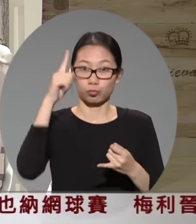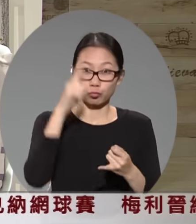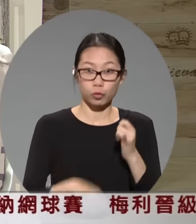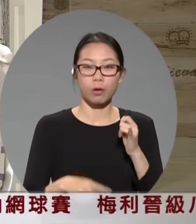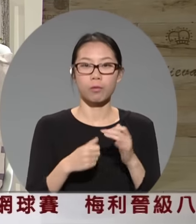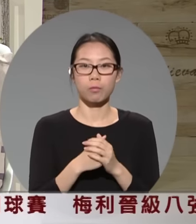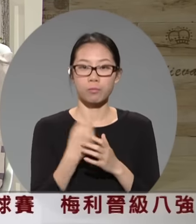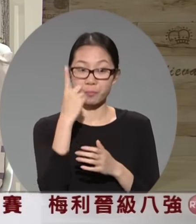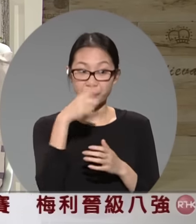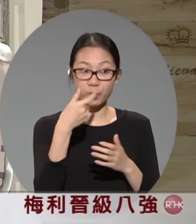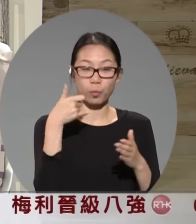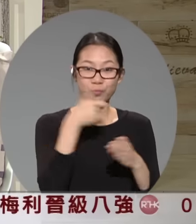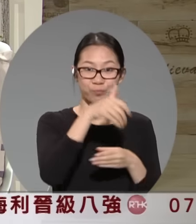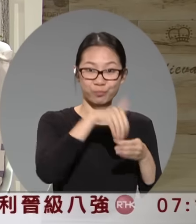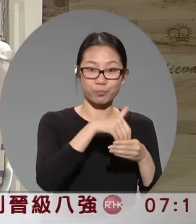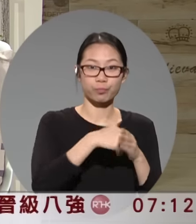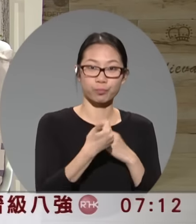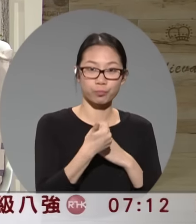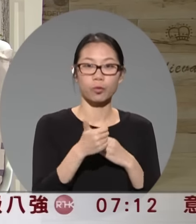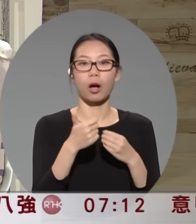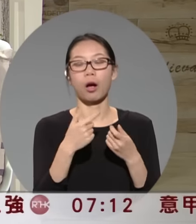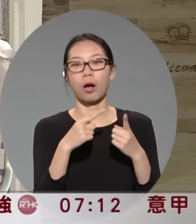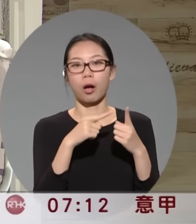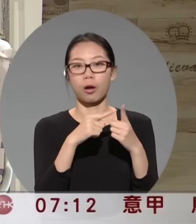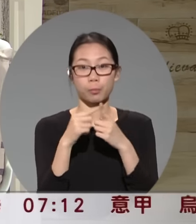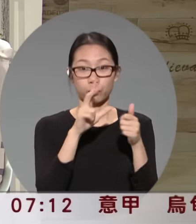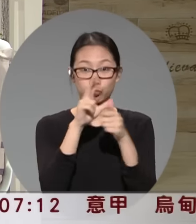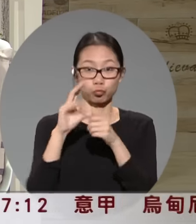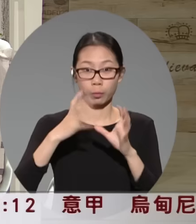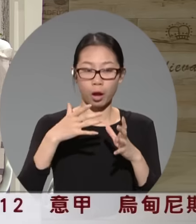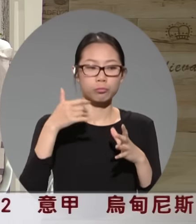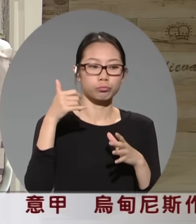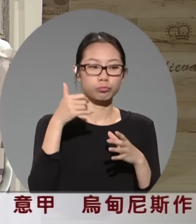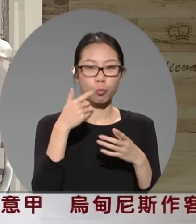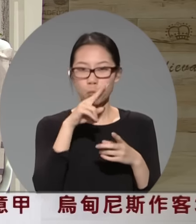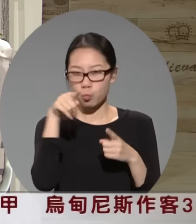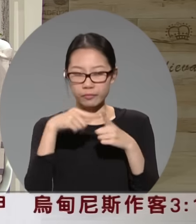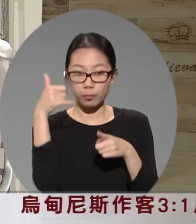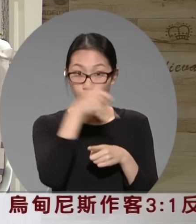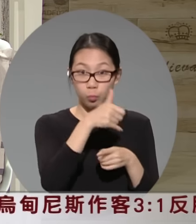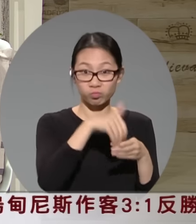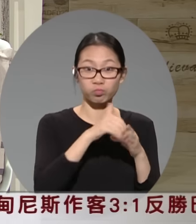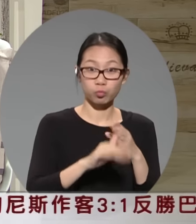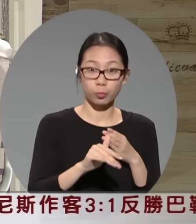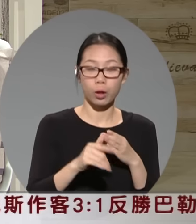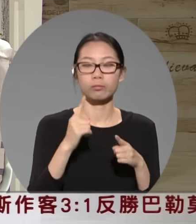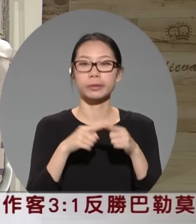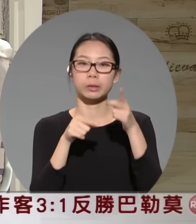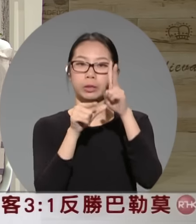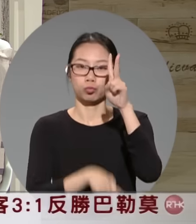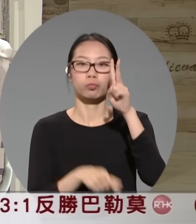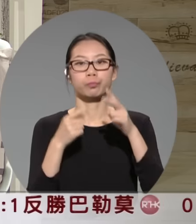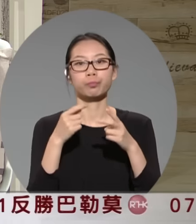閘，泛民又會不會派人參選呢？相信都會是接下來12月特首選委會選舉的焦點。 剛才那